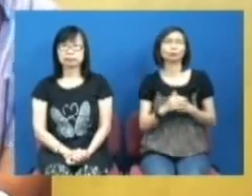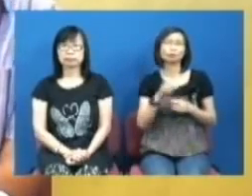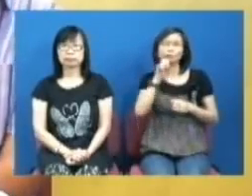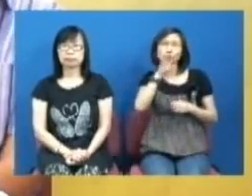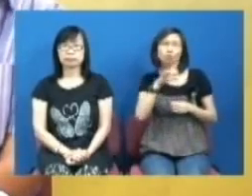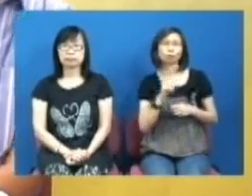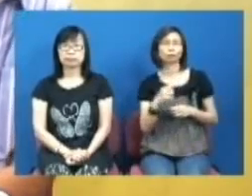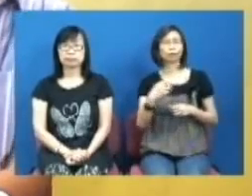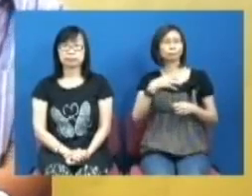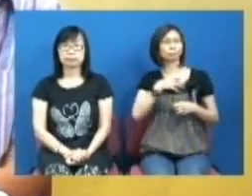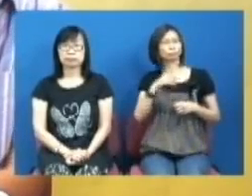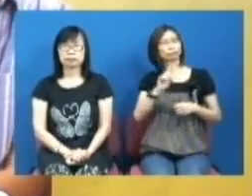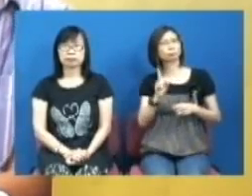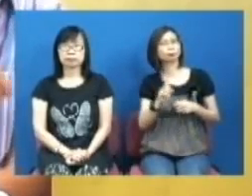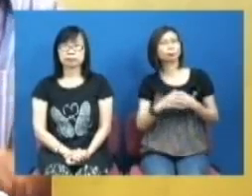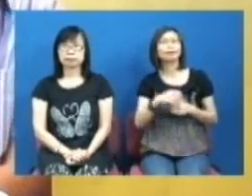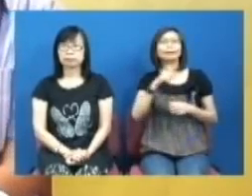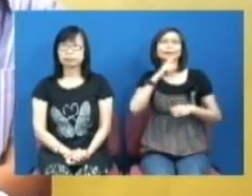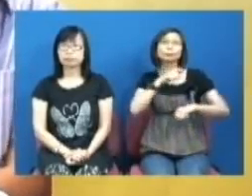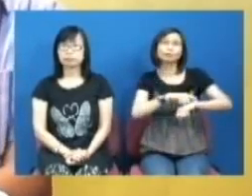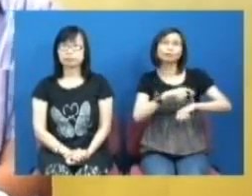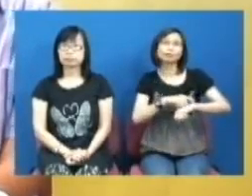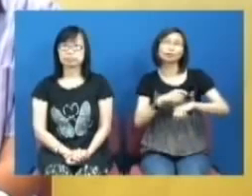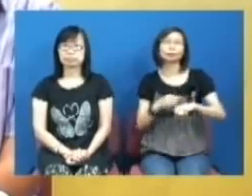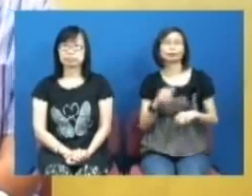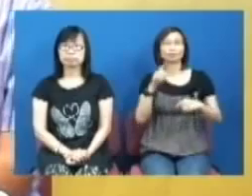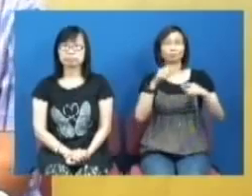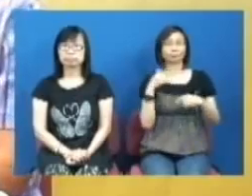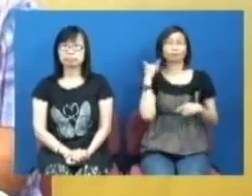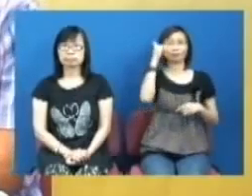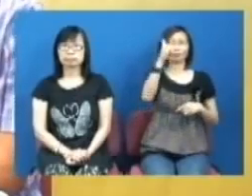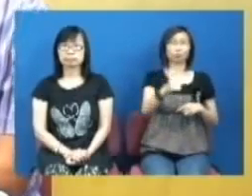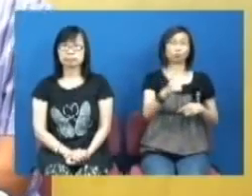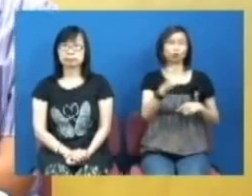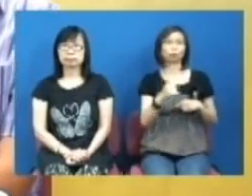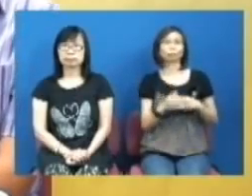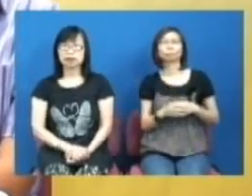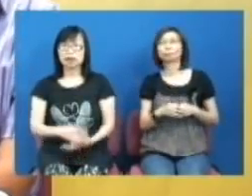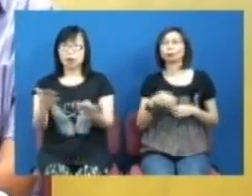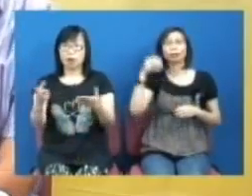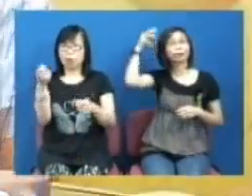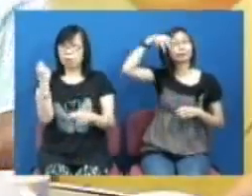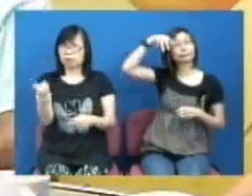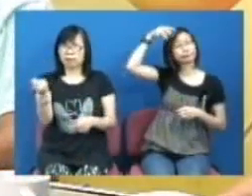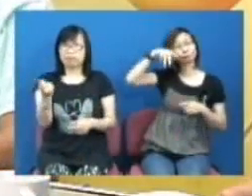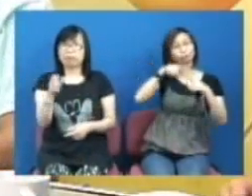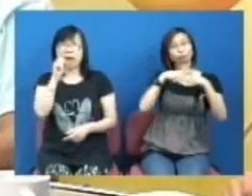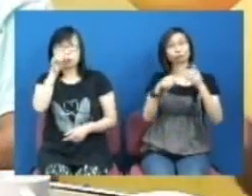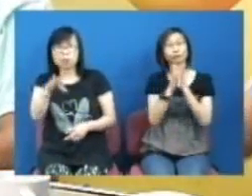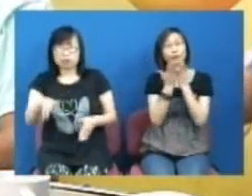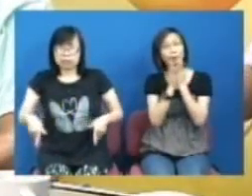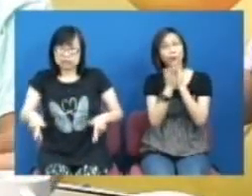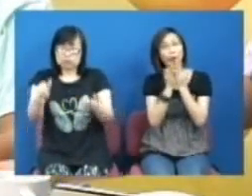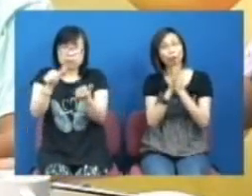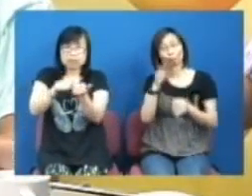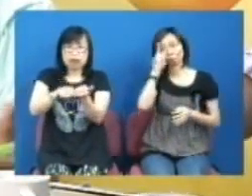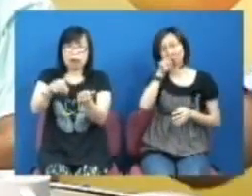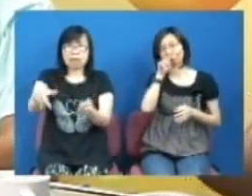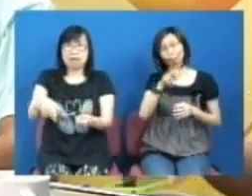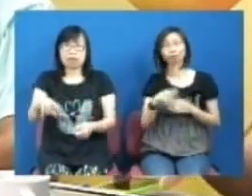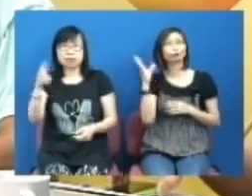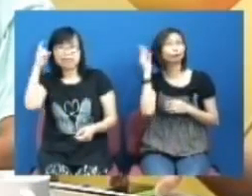咁即係如果有時間，大家都可以去浸會大學嗰度踩一踩場啦，即係睇一睇。 唔係，我好簡單啫嘛。佢講嗰個路徑依賴理論，根本就係一種常